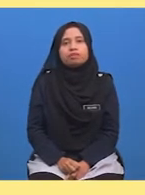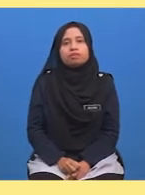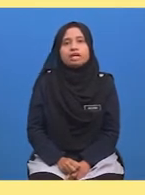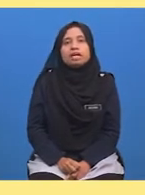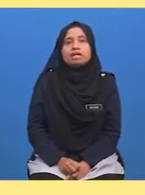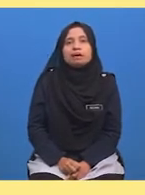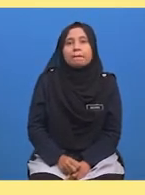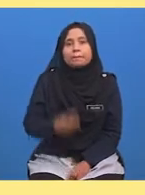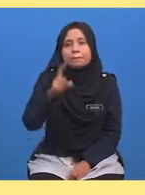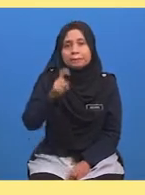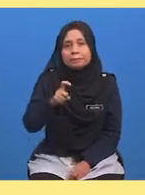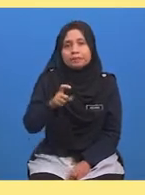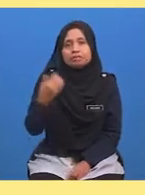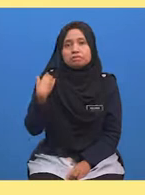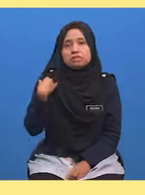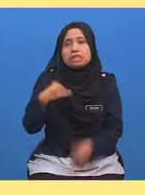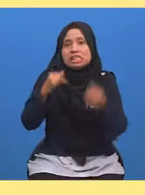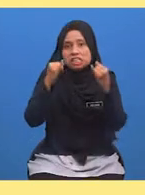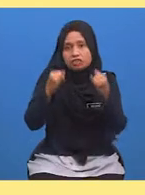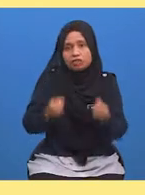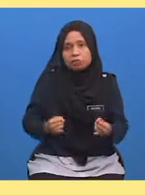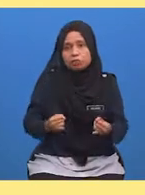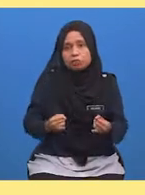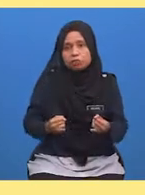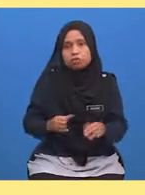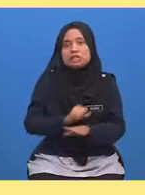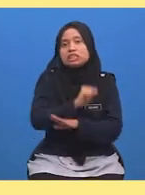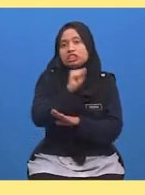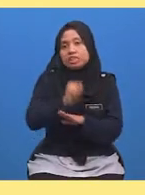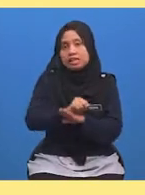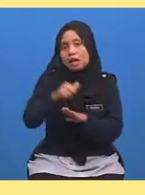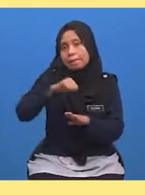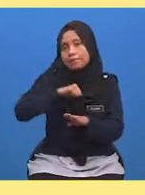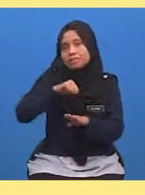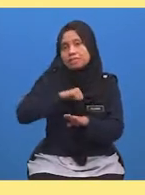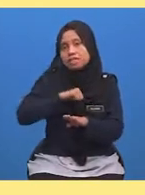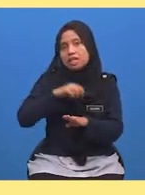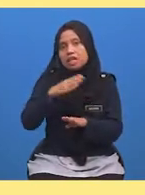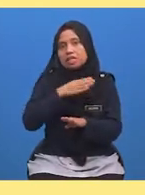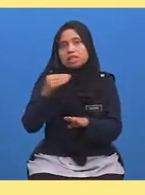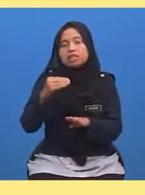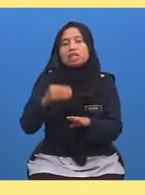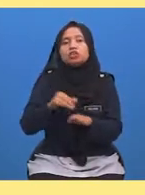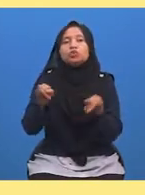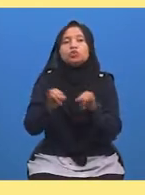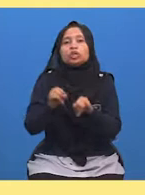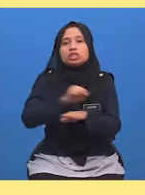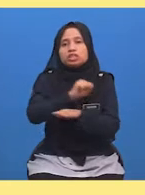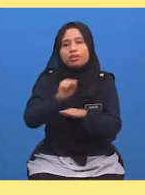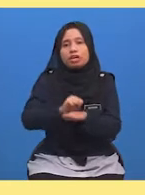Pelabur yang terdiri daripada pelabur individu, syarikat persendirian dan